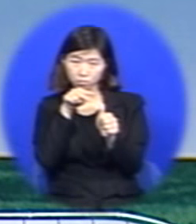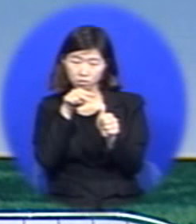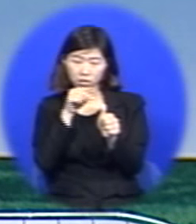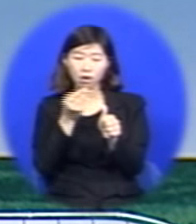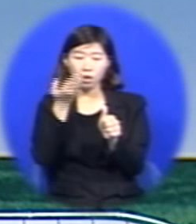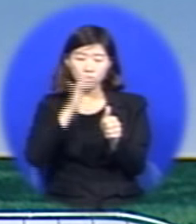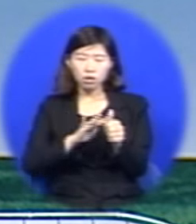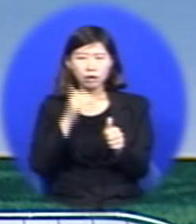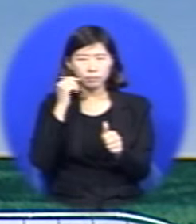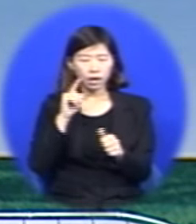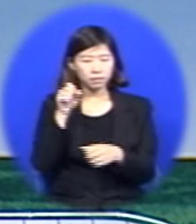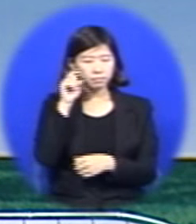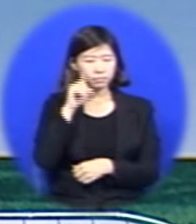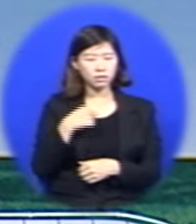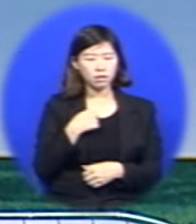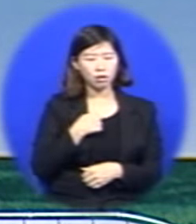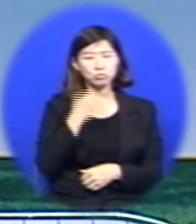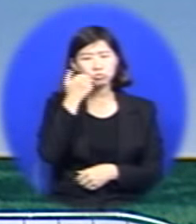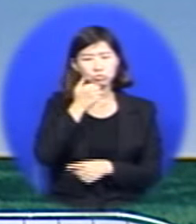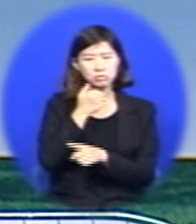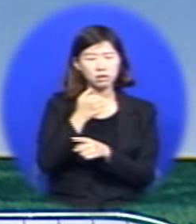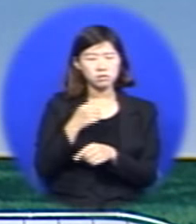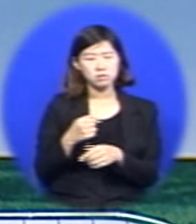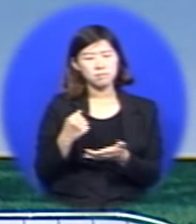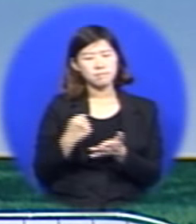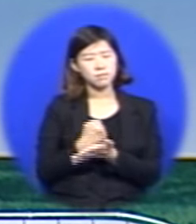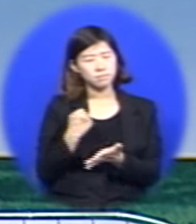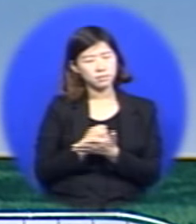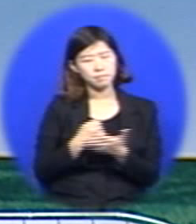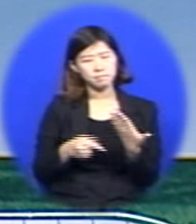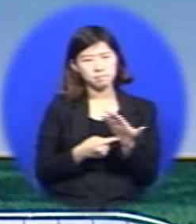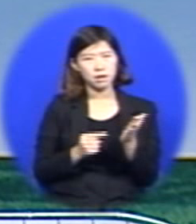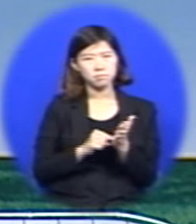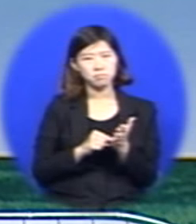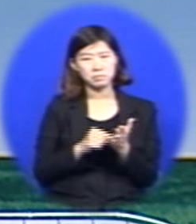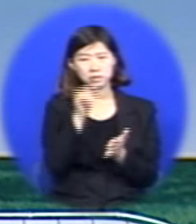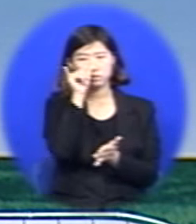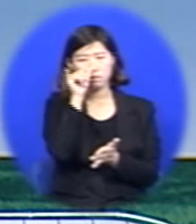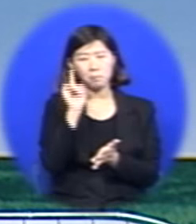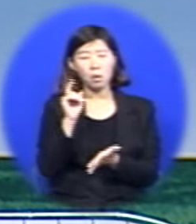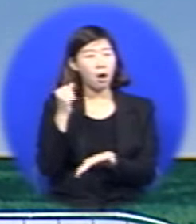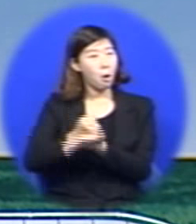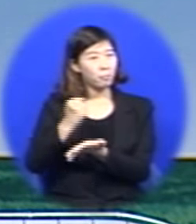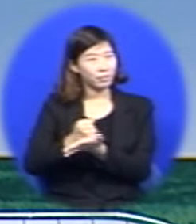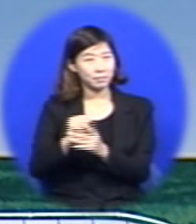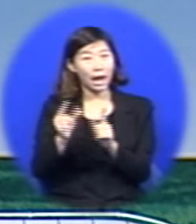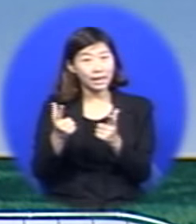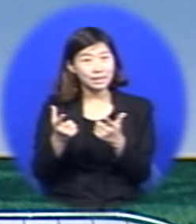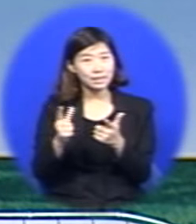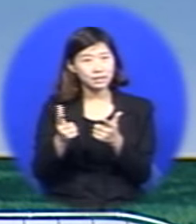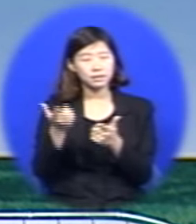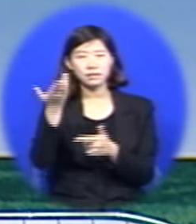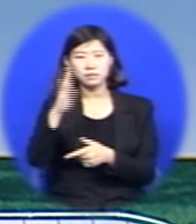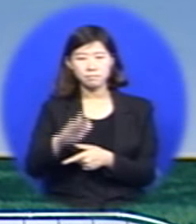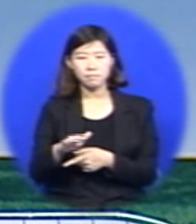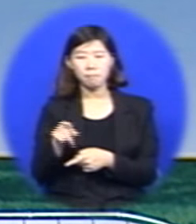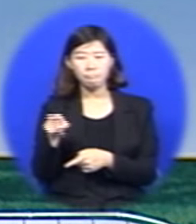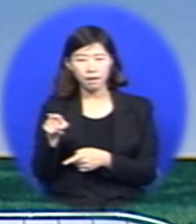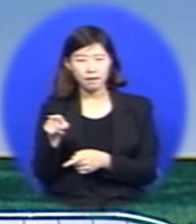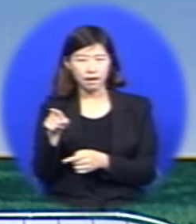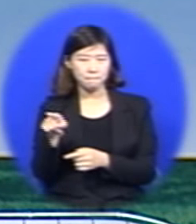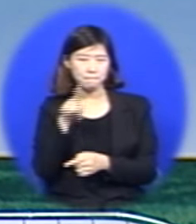속마음, 섭섭한 마음을 비록 험담까지는 아니라도 당사자가 아닌